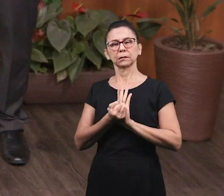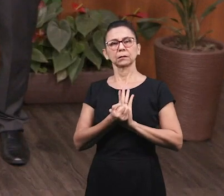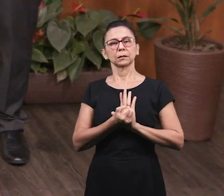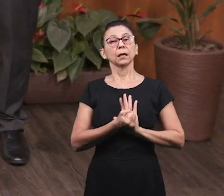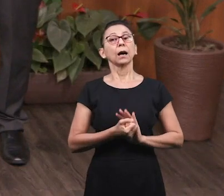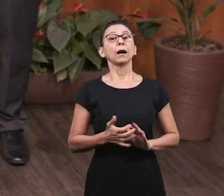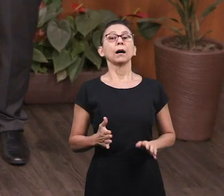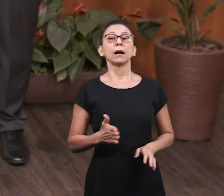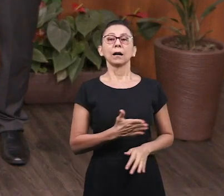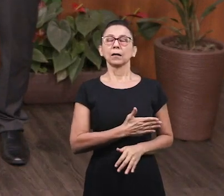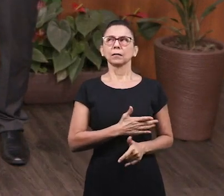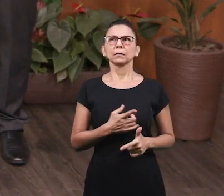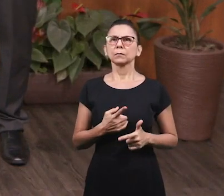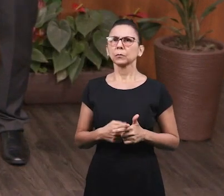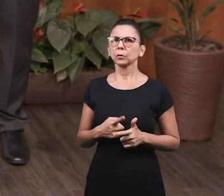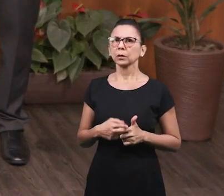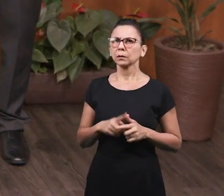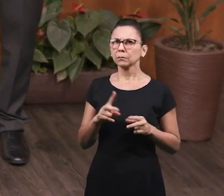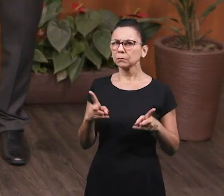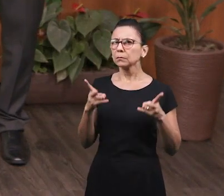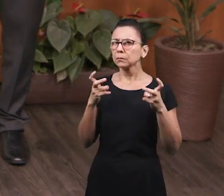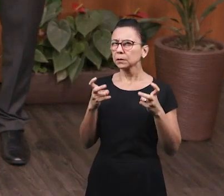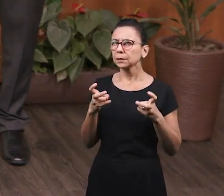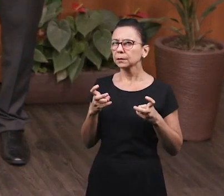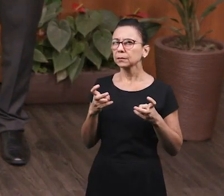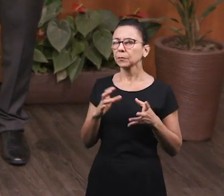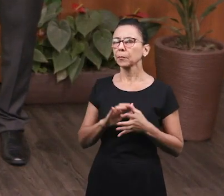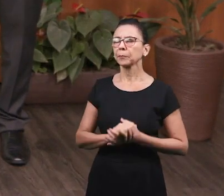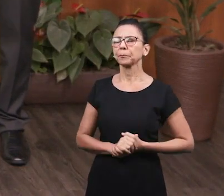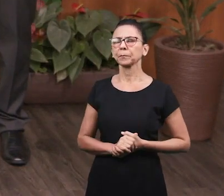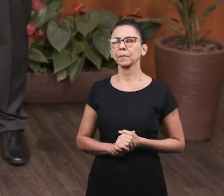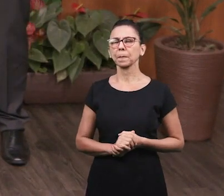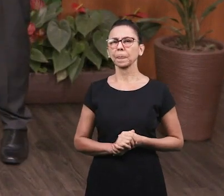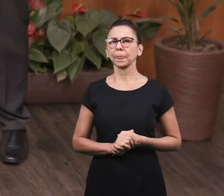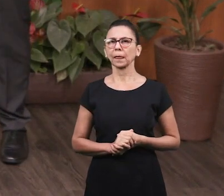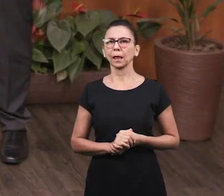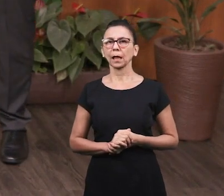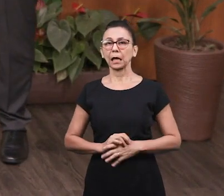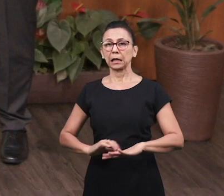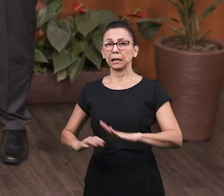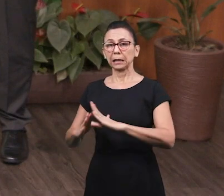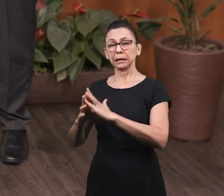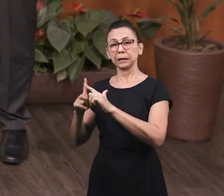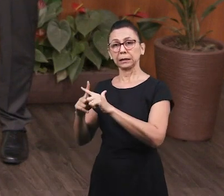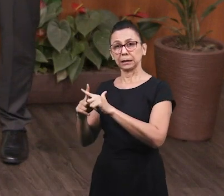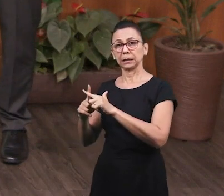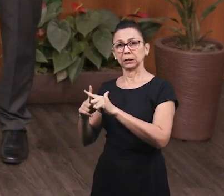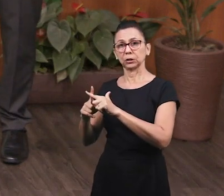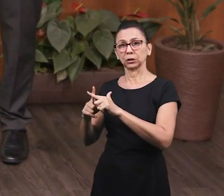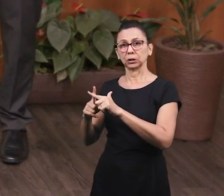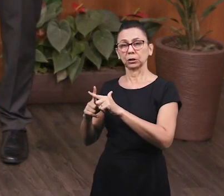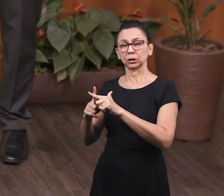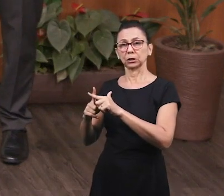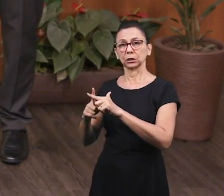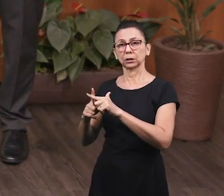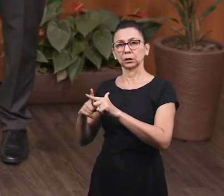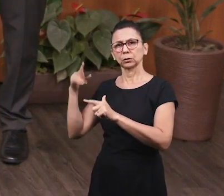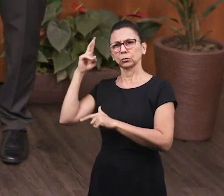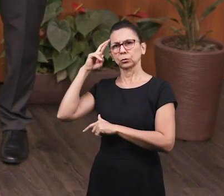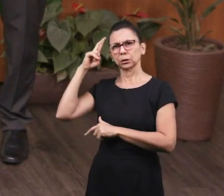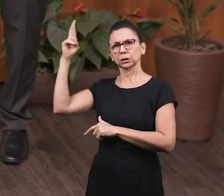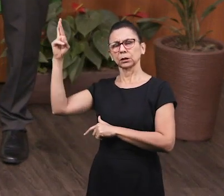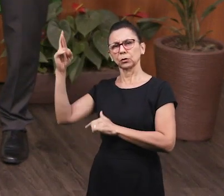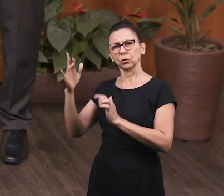Justement, même pourquoi apercevez-vous, si le Seigneur Jésus